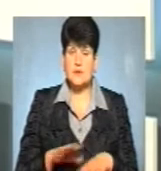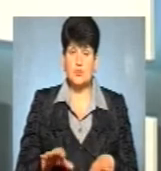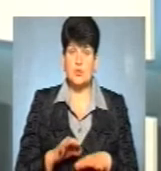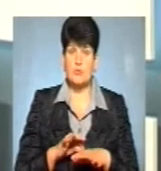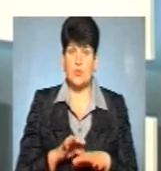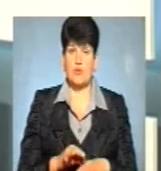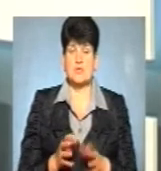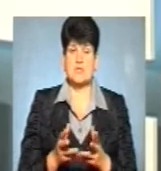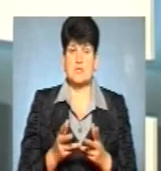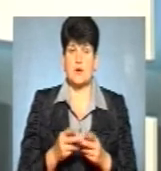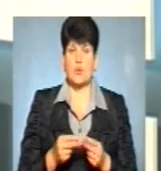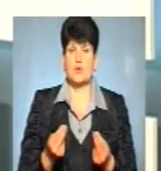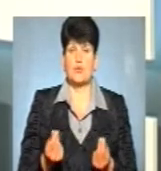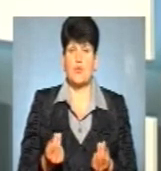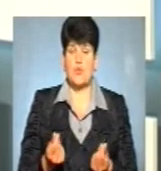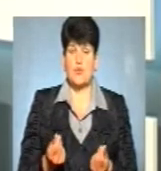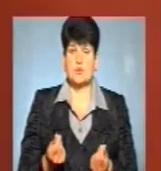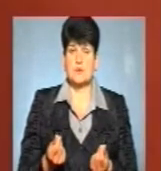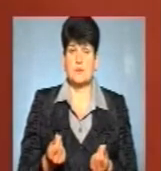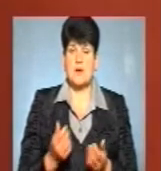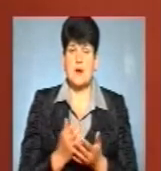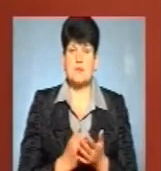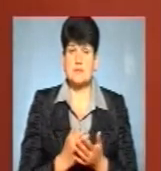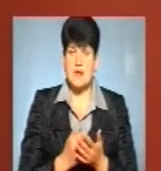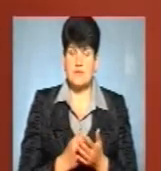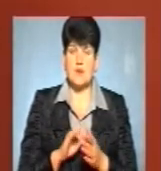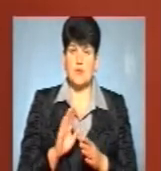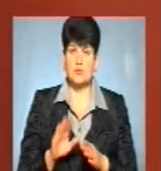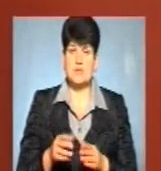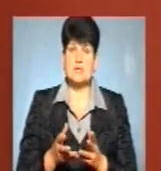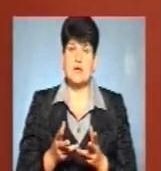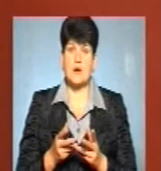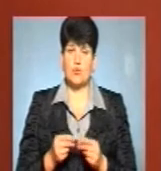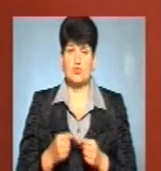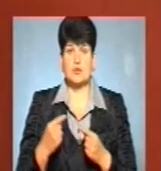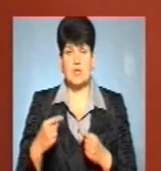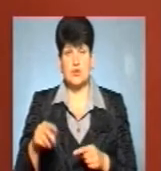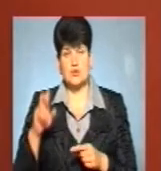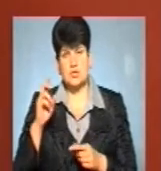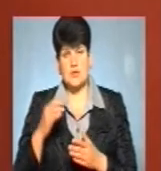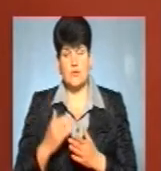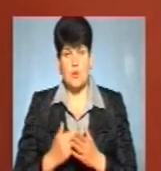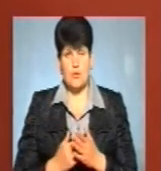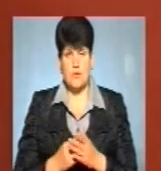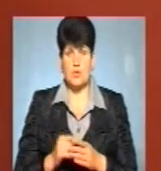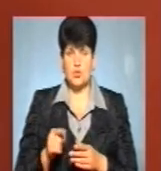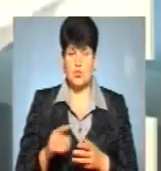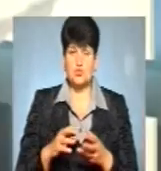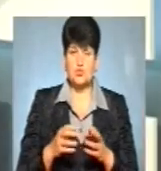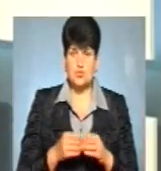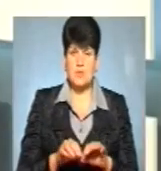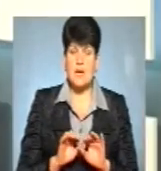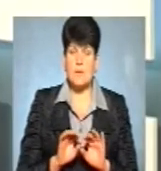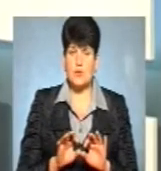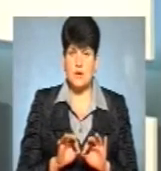за рахунок коштів резерву, а будуть за рахунок коштів іншої державної програми. Тобто тут суми, я пояснюю, тут